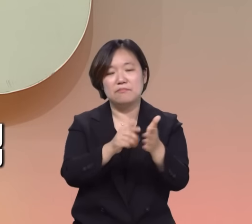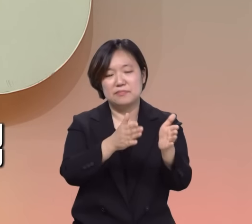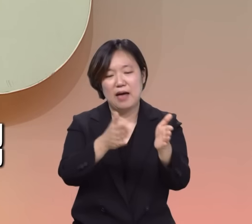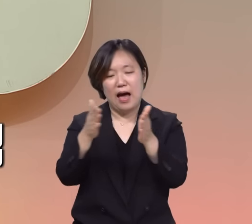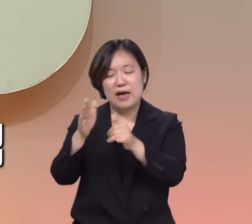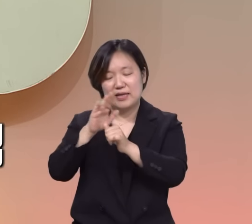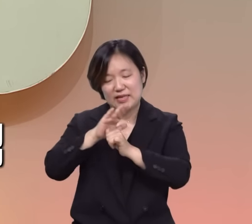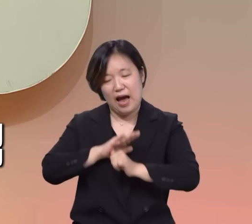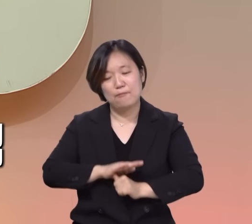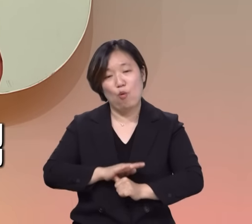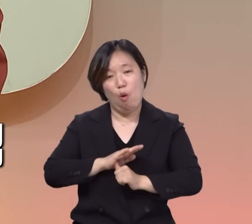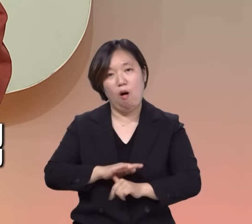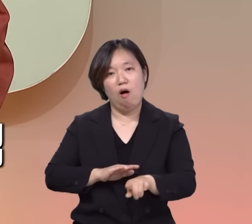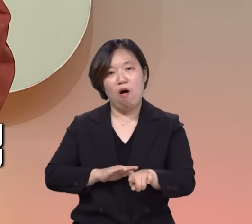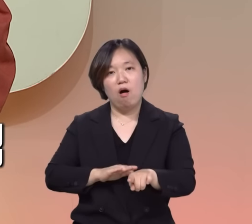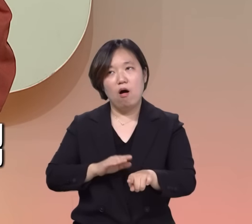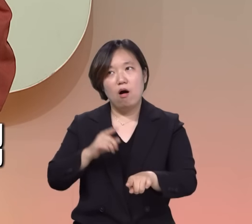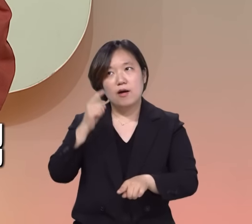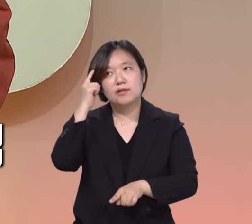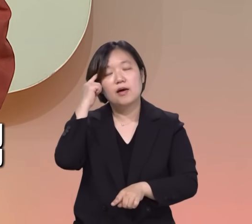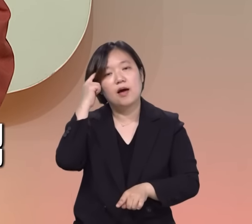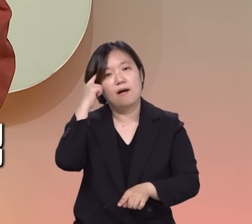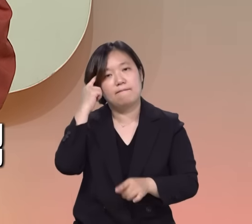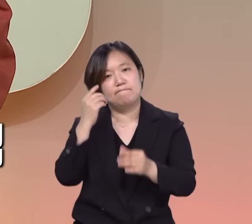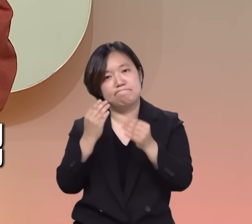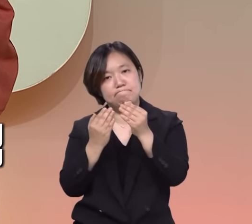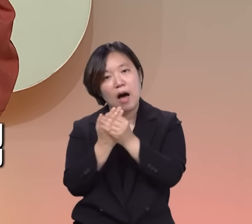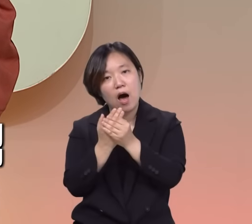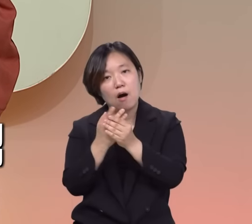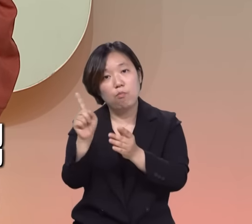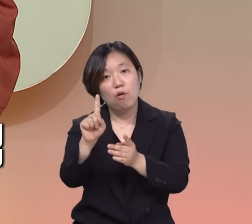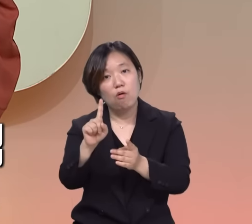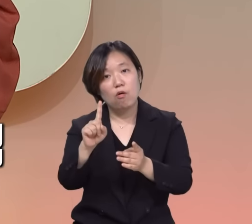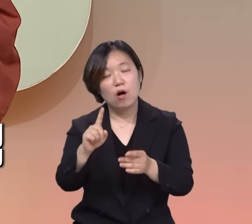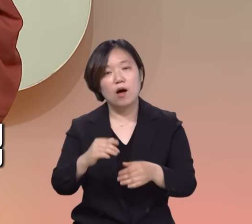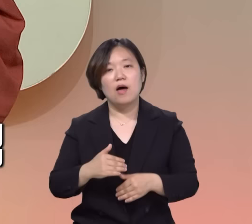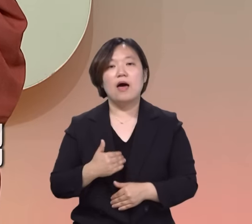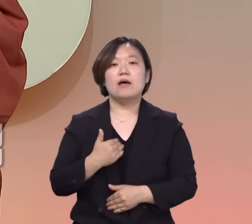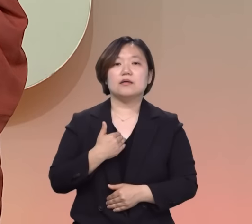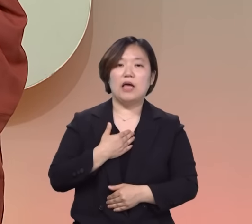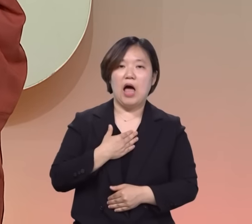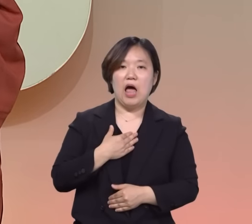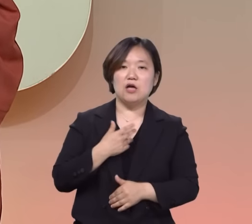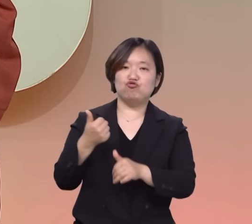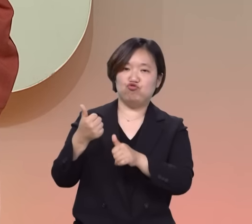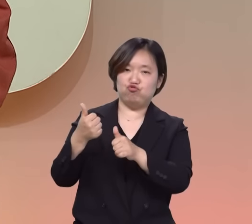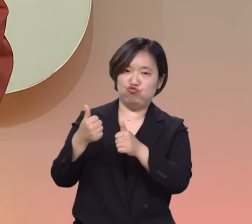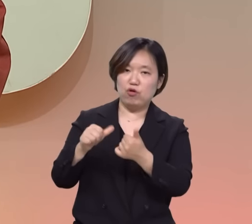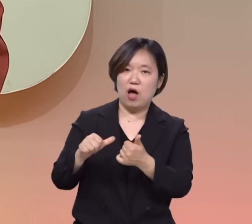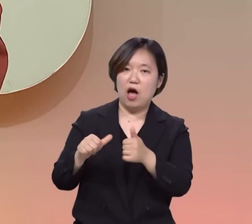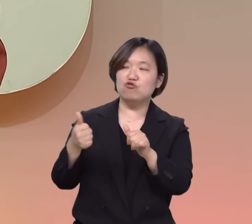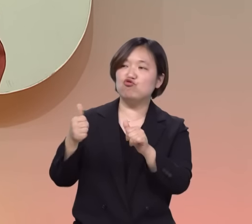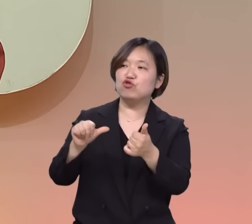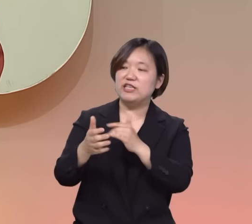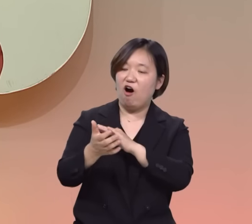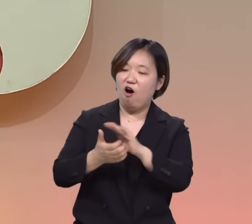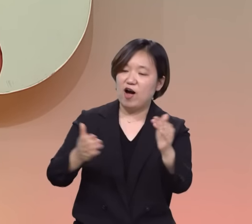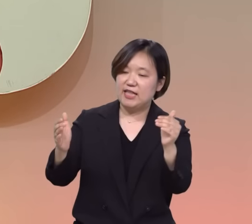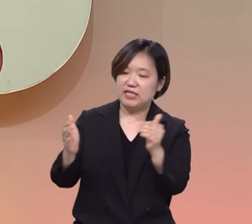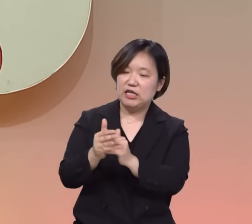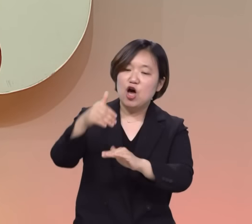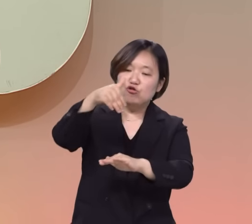다스리면서 딱 이런 생각이 들더랍니다 그래 죽더라도 수행하다가